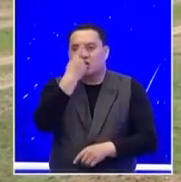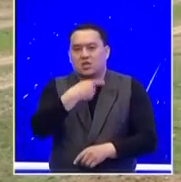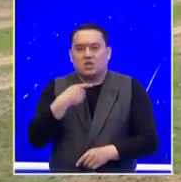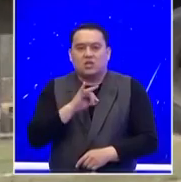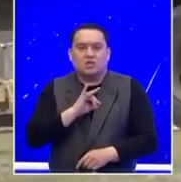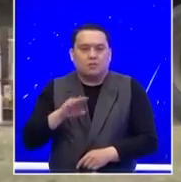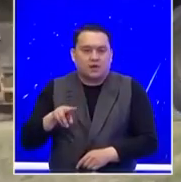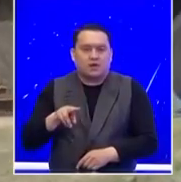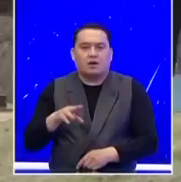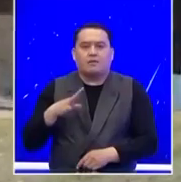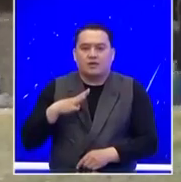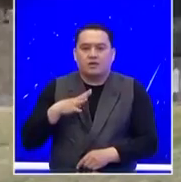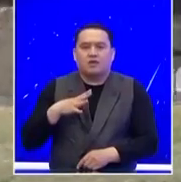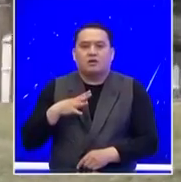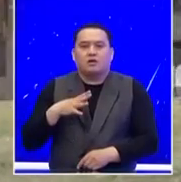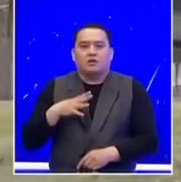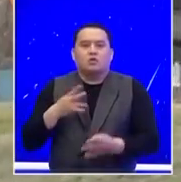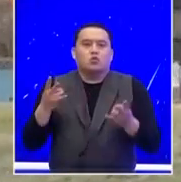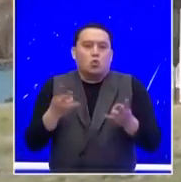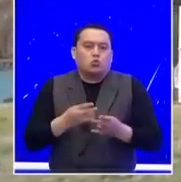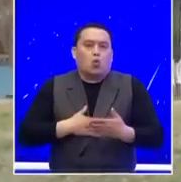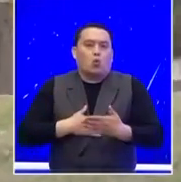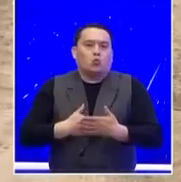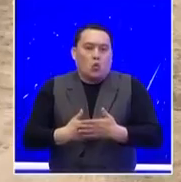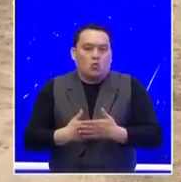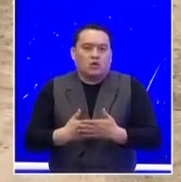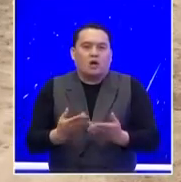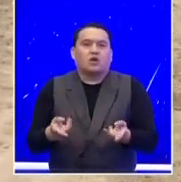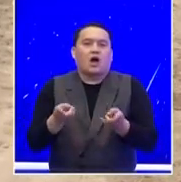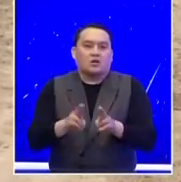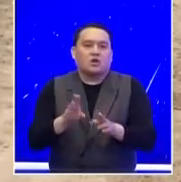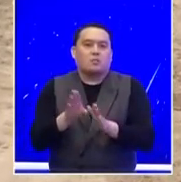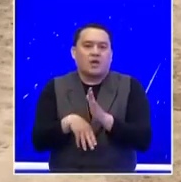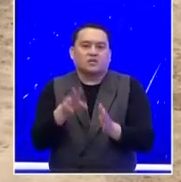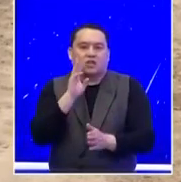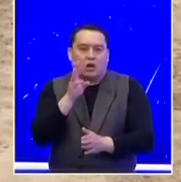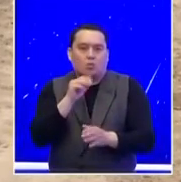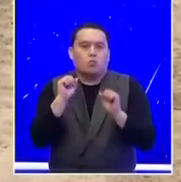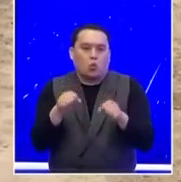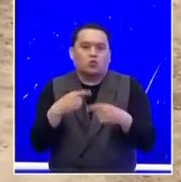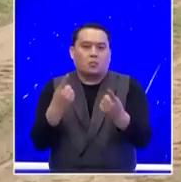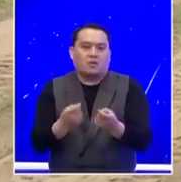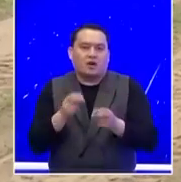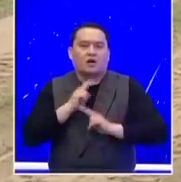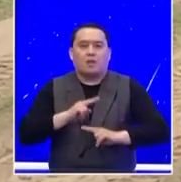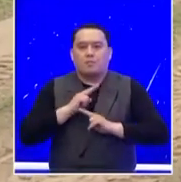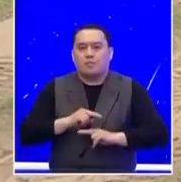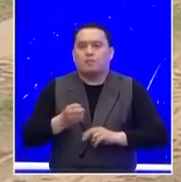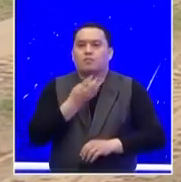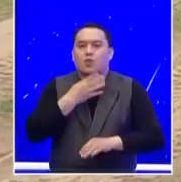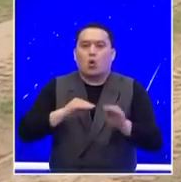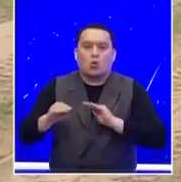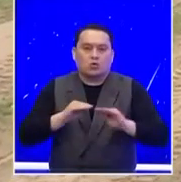индивидуальных предпринимателей, ведь и находящихся в вынужденных отпусках и оставшихся без заработка, будут привлекать к работам